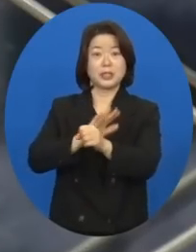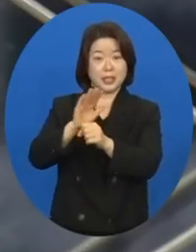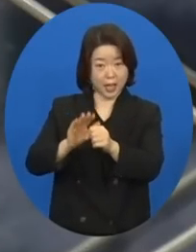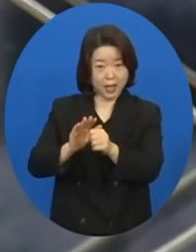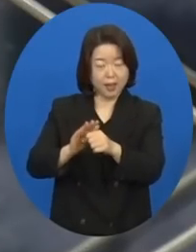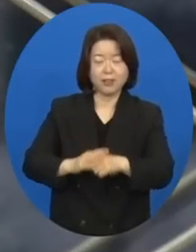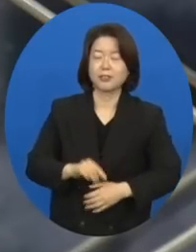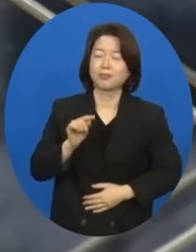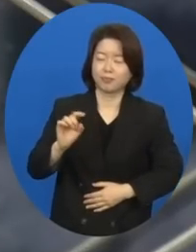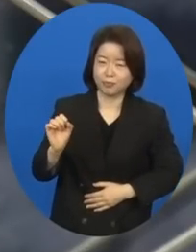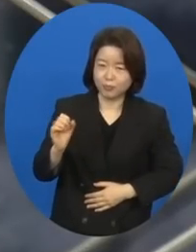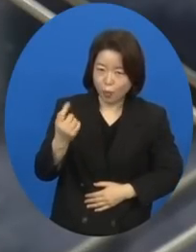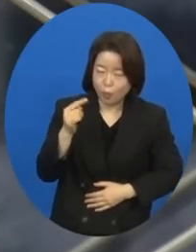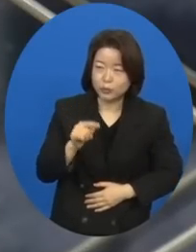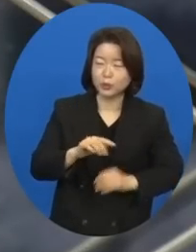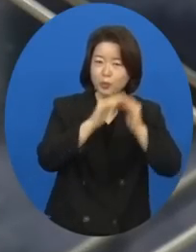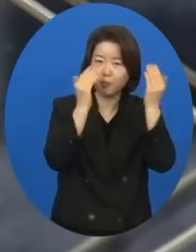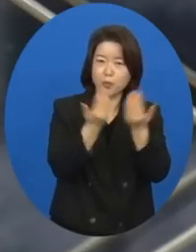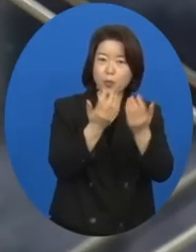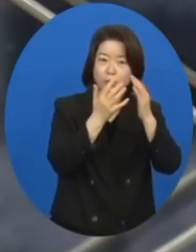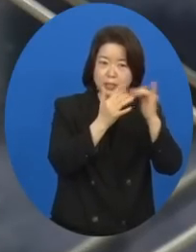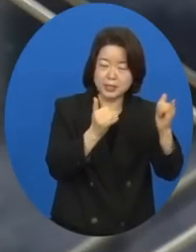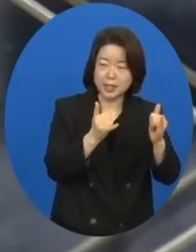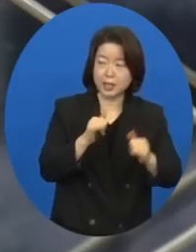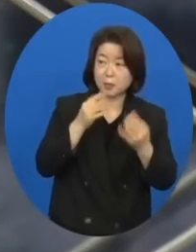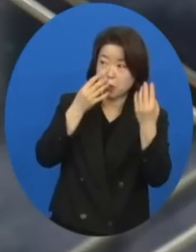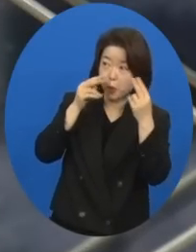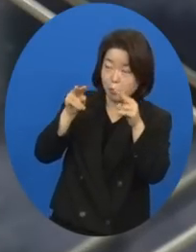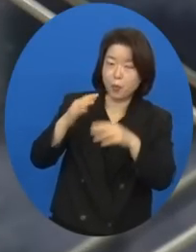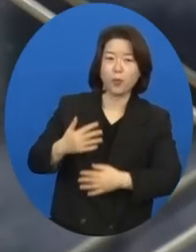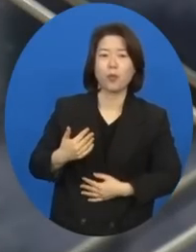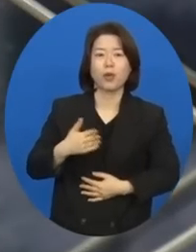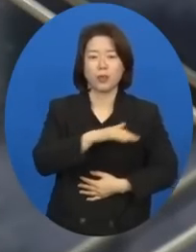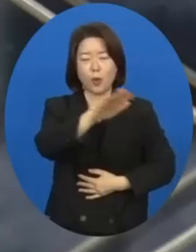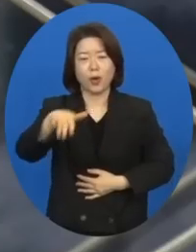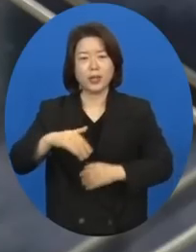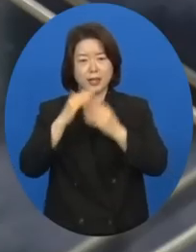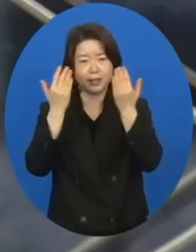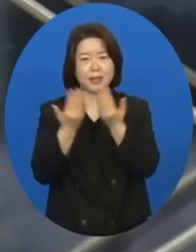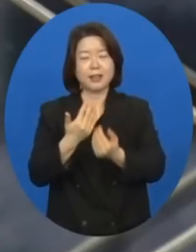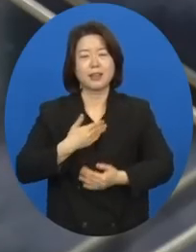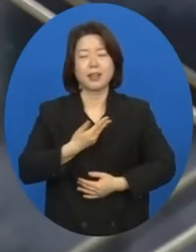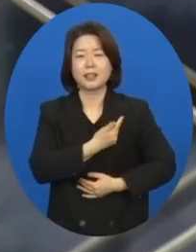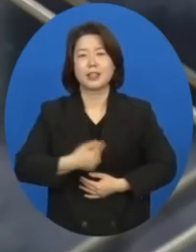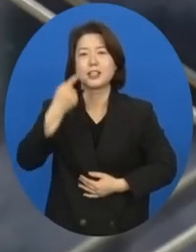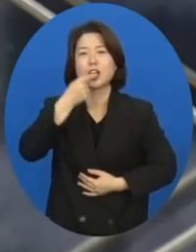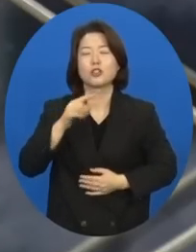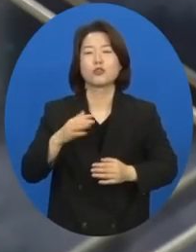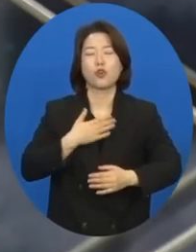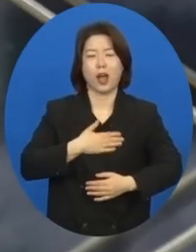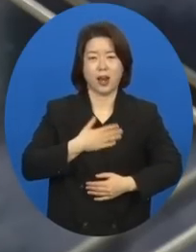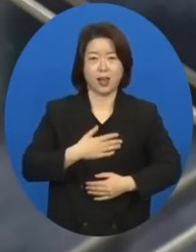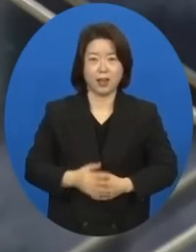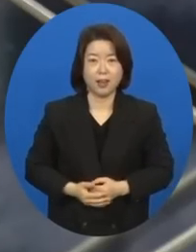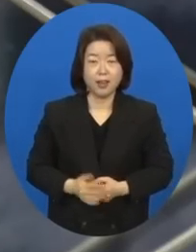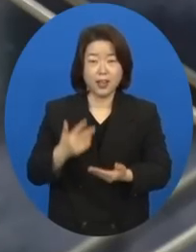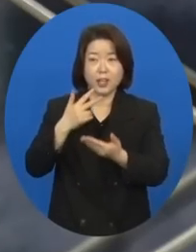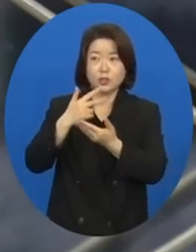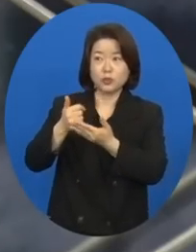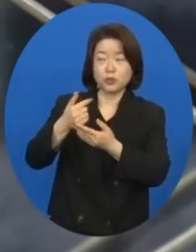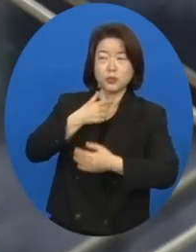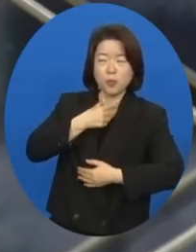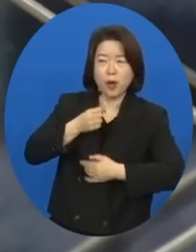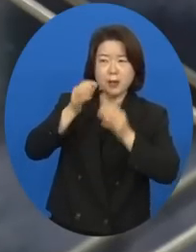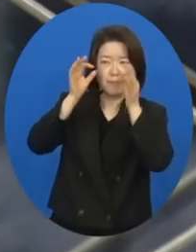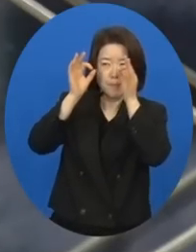이로써 모든 사람이 너희가 내 제자인 줄 알리라. 주님께서 정말 보기 원하셨고 세우기